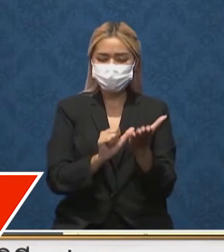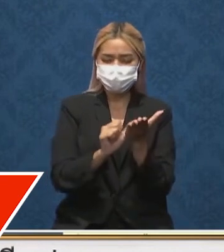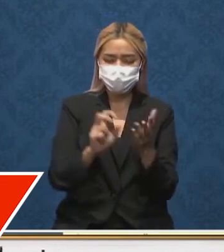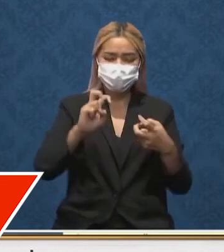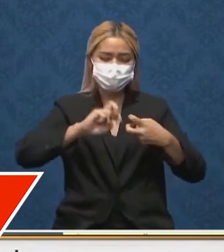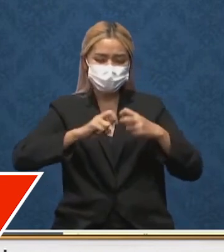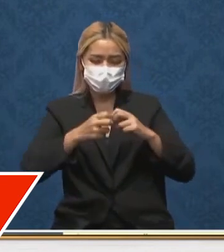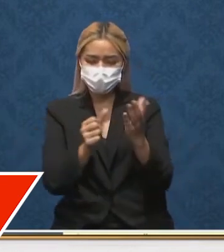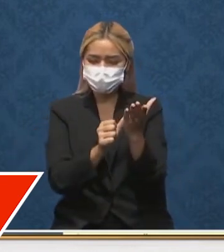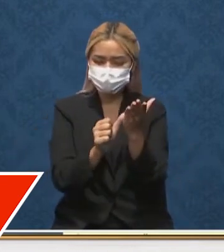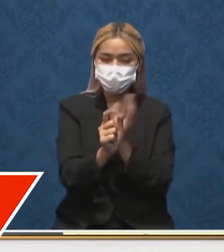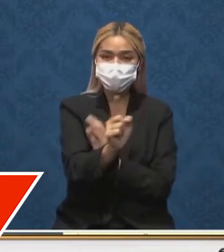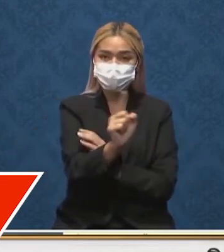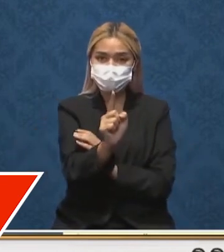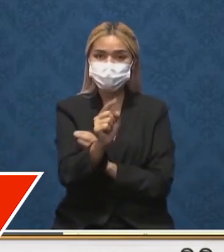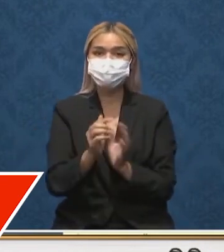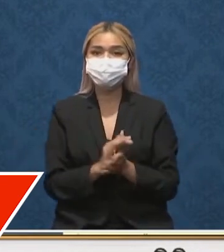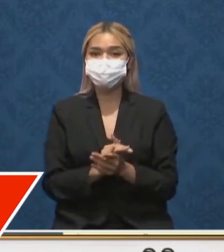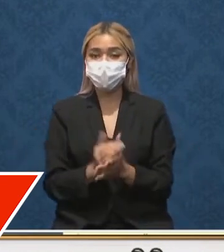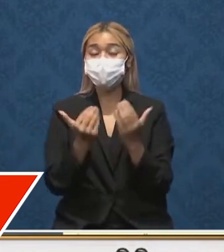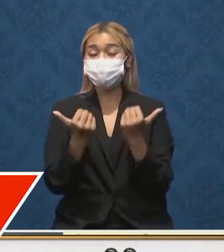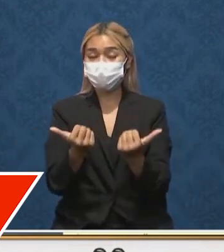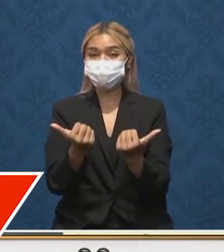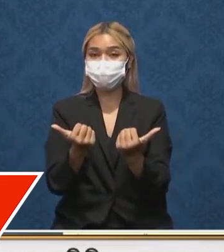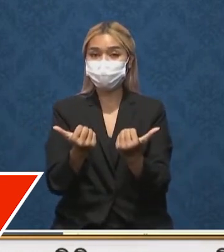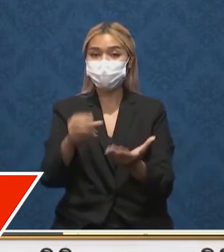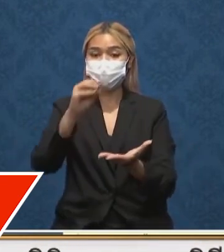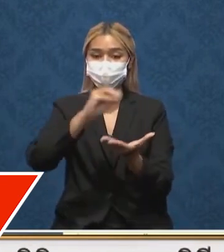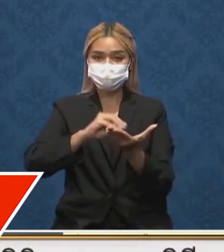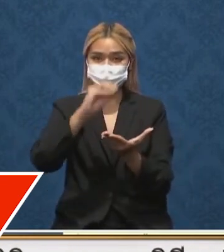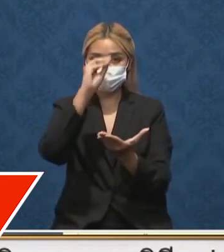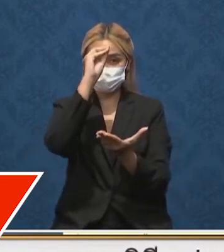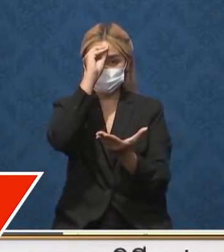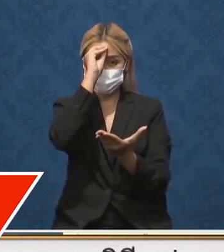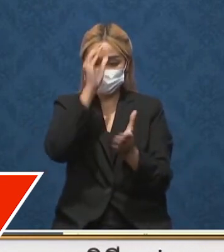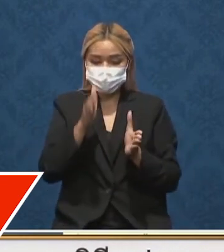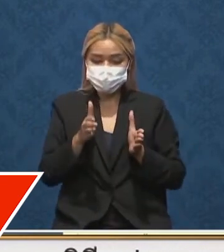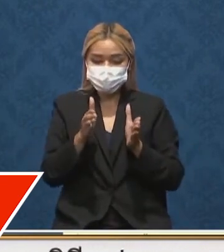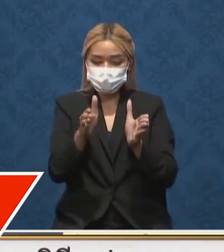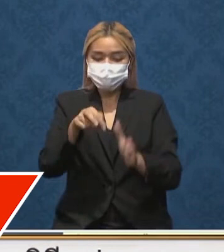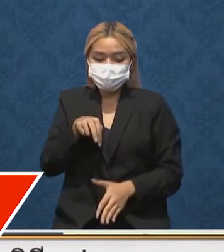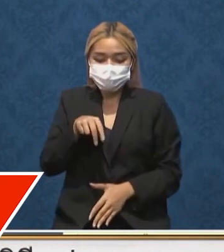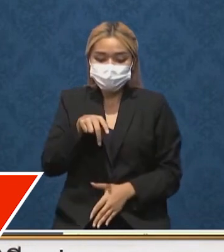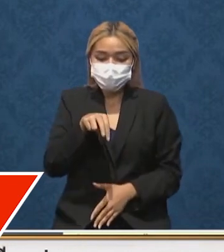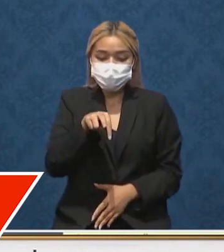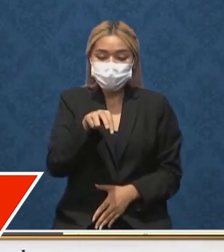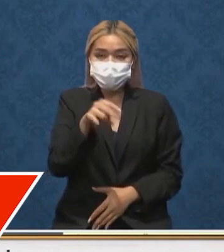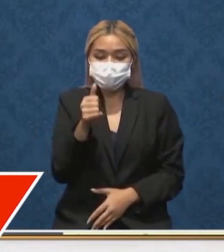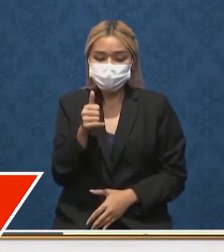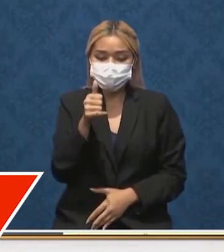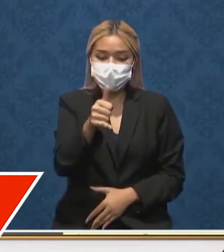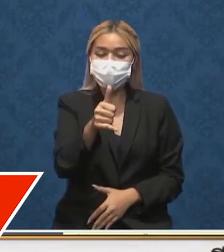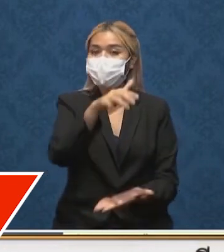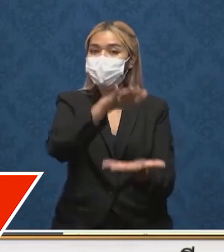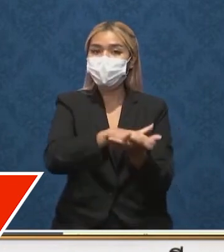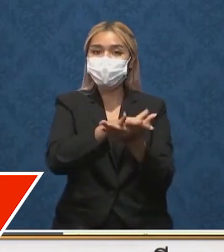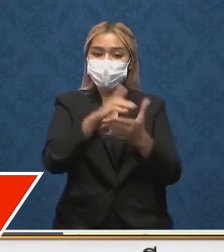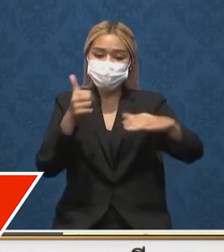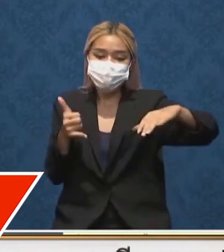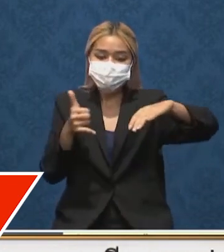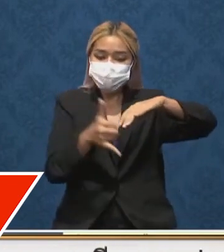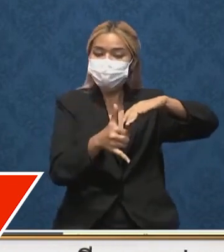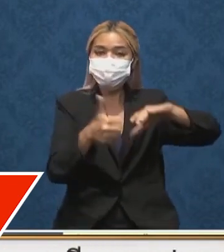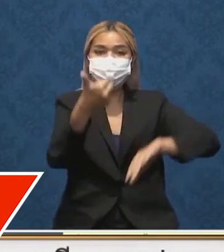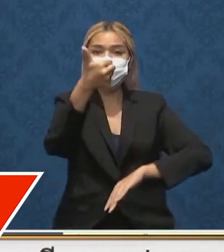แก้ปัญหานักเรียนไม่มีทางเดินไปที่โรงเรียนต้องปีนรั้วรอด